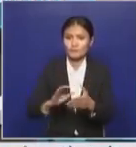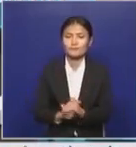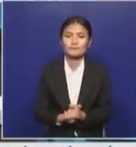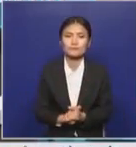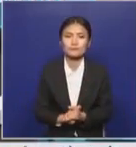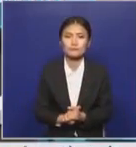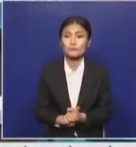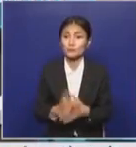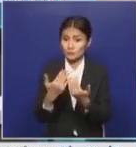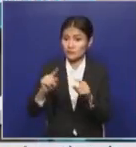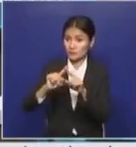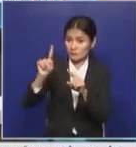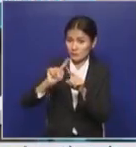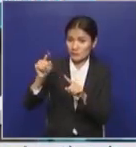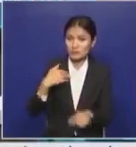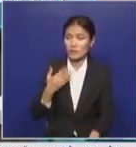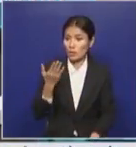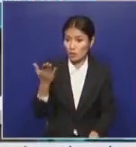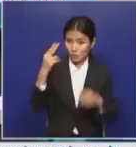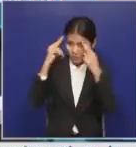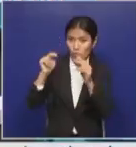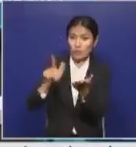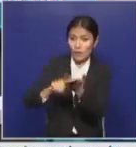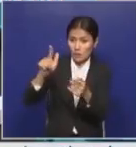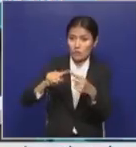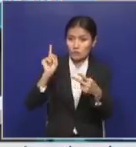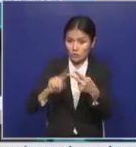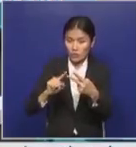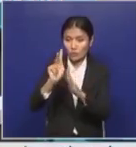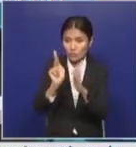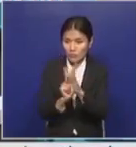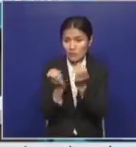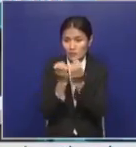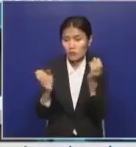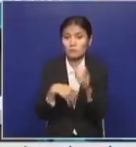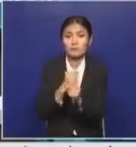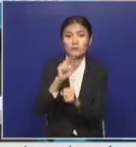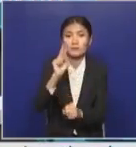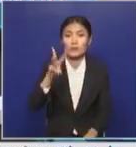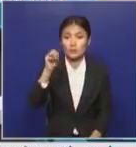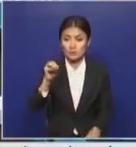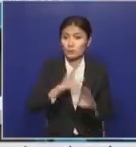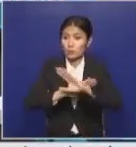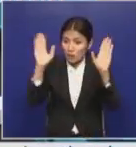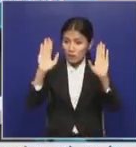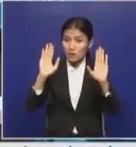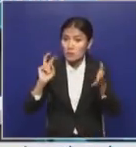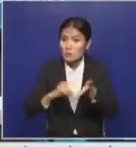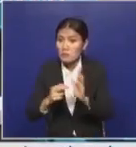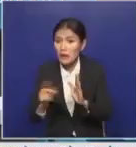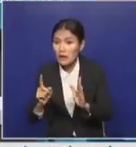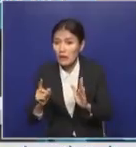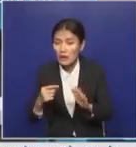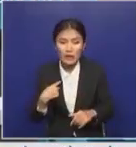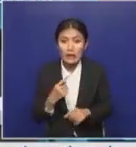ข้อที่ 1ให้ท่านนายกลาออกข้อที่ 2ให้ยกเลิกรัฐธรรมนูญฉบับหกสิบแล้วให้ใช้ฉบับของกลุ่มผู้